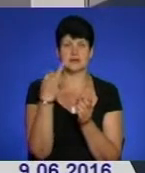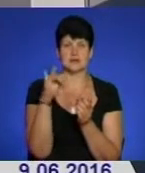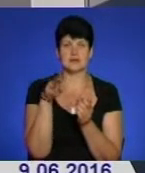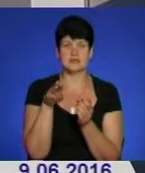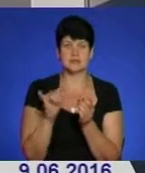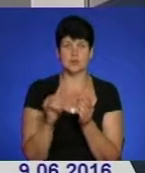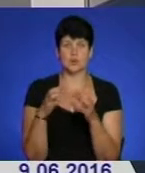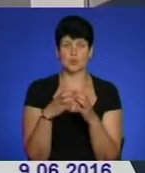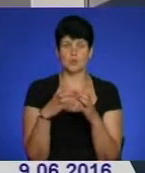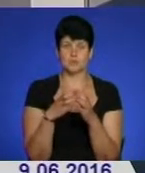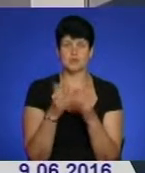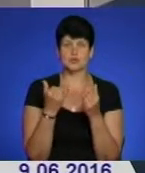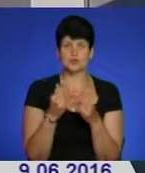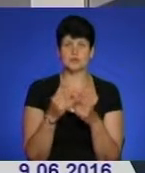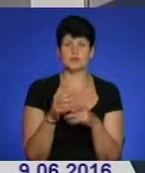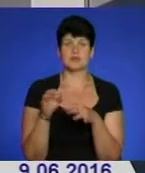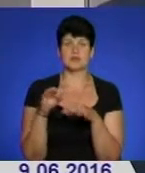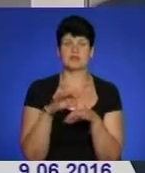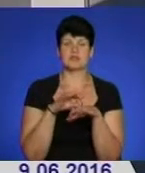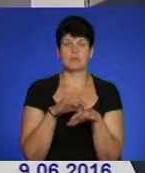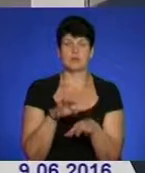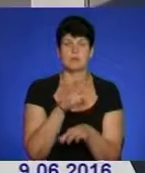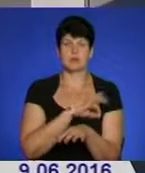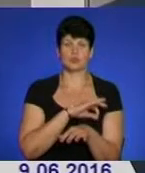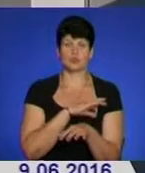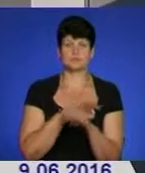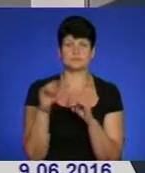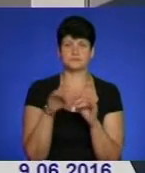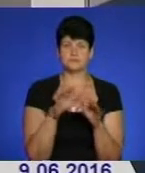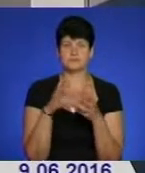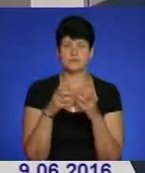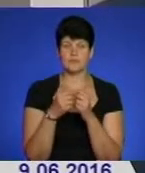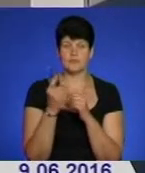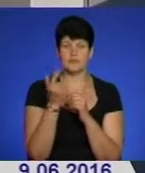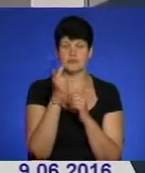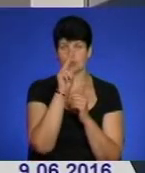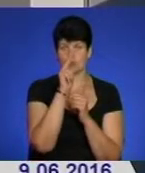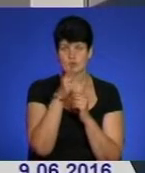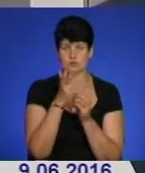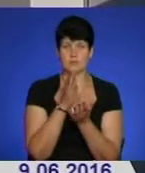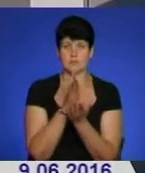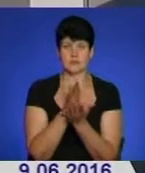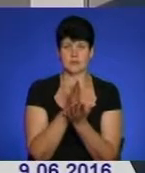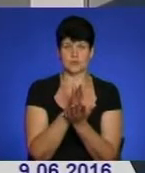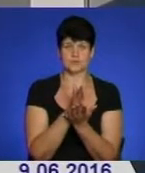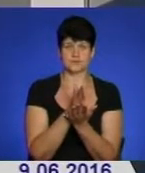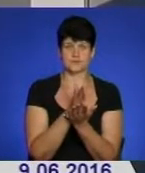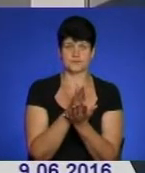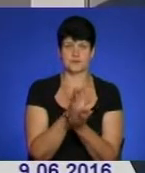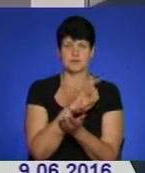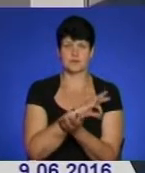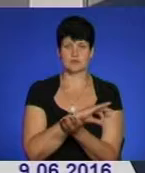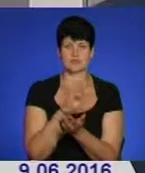день ми ведемо прибуткову діяльність. По результатам першого кварталу ми маємо